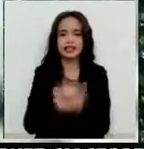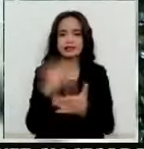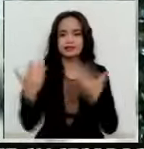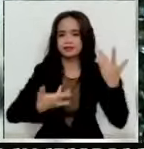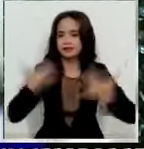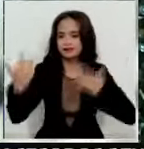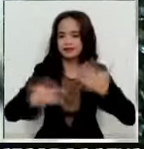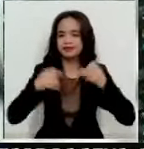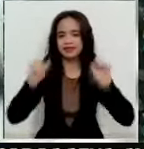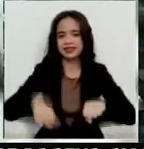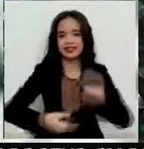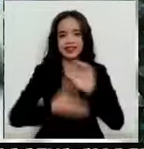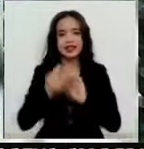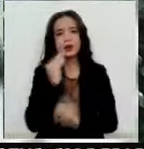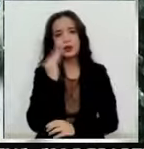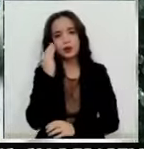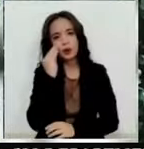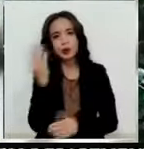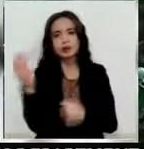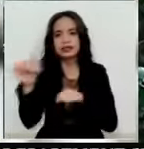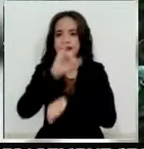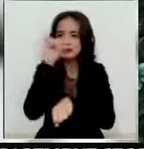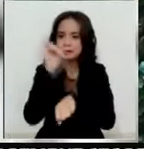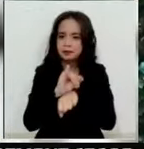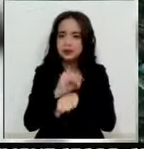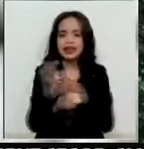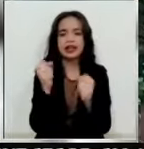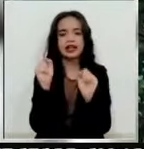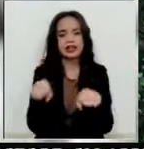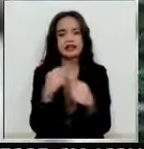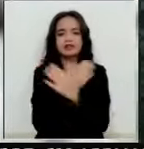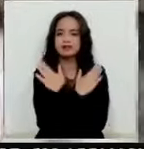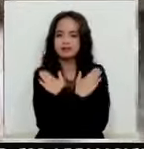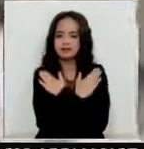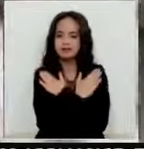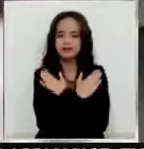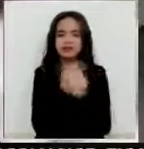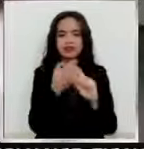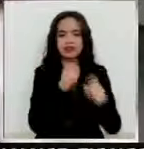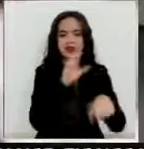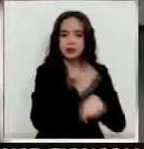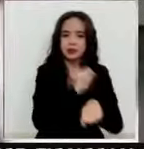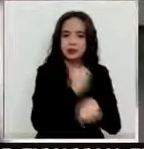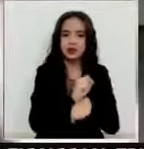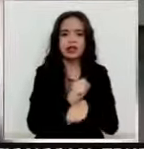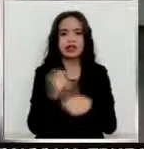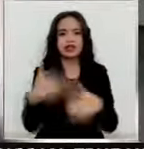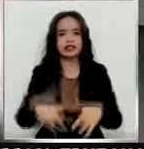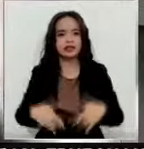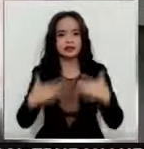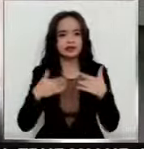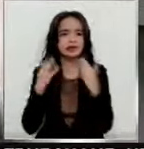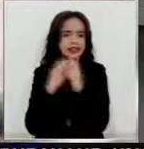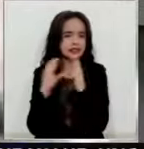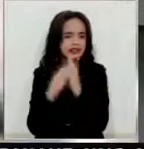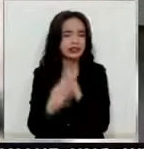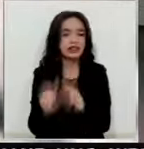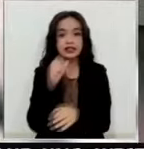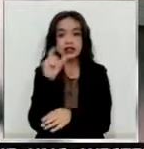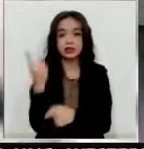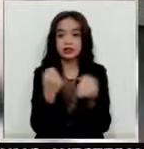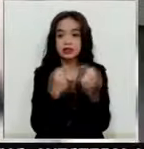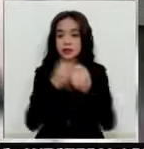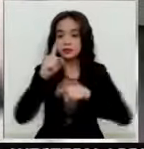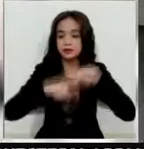ako sa island and makakapagpahinga ako from work, from city life. Bukod sa pagiging supportive friend,